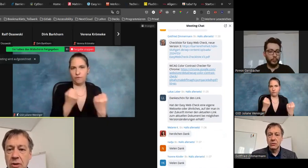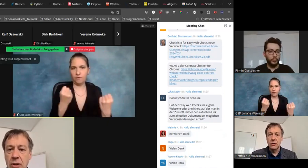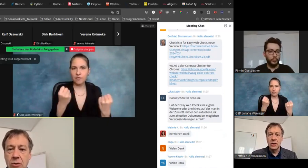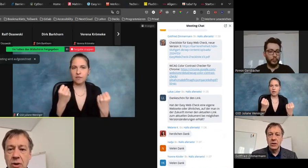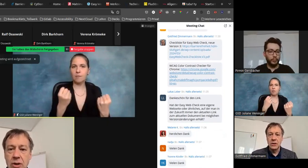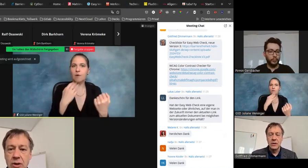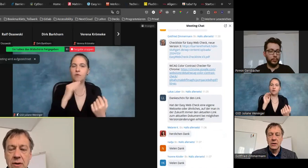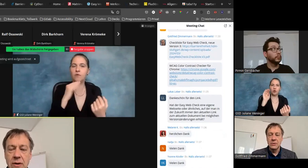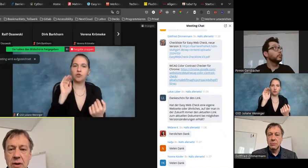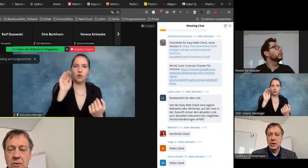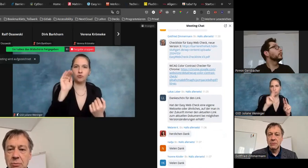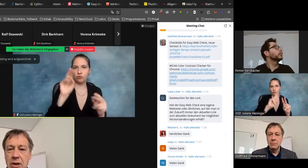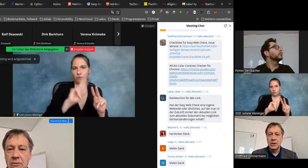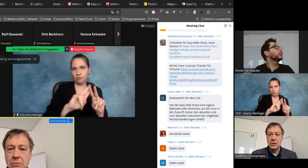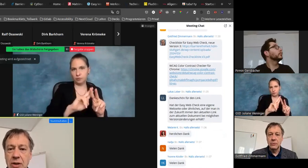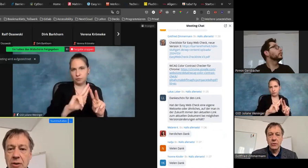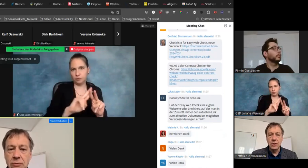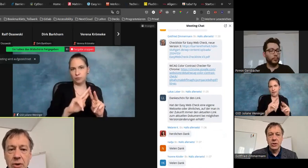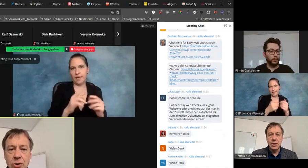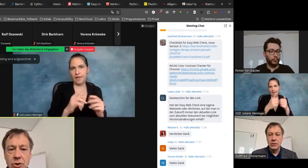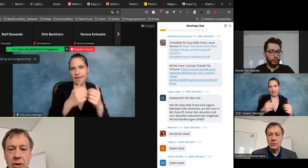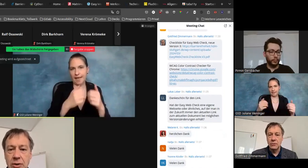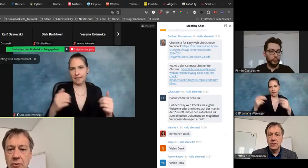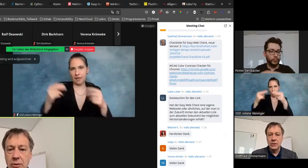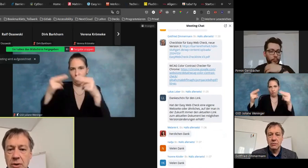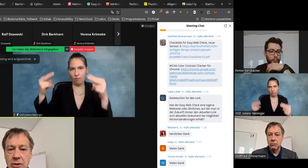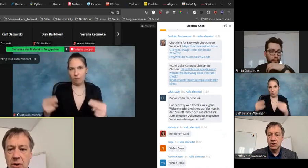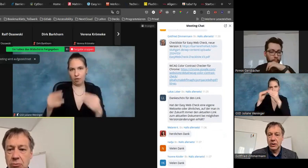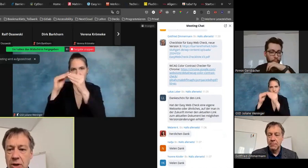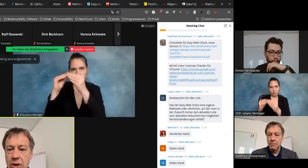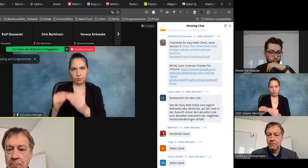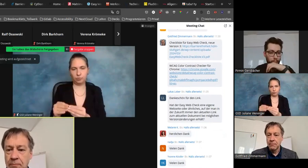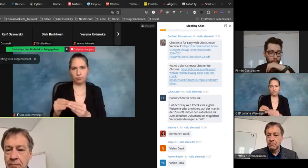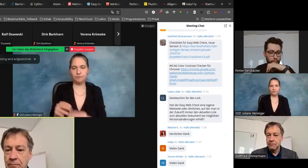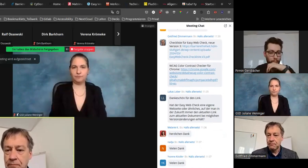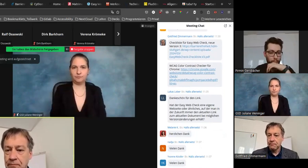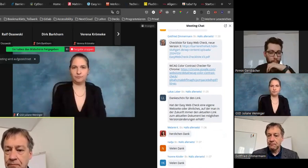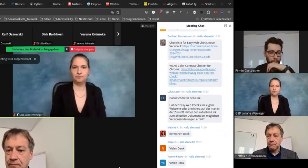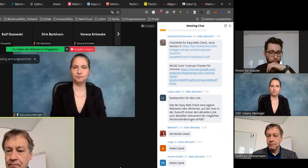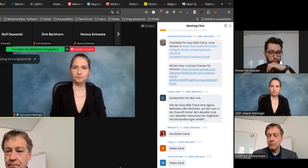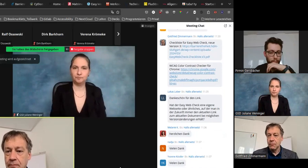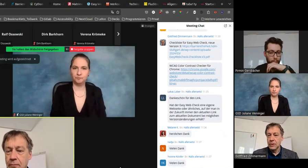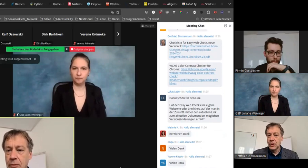und werden auch noch eine separate Webseite dafür erstellen, für den Easy Web Check.